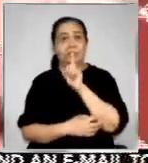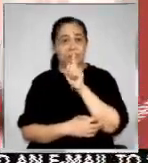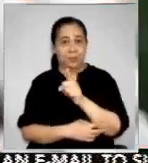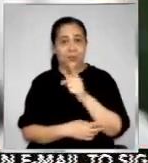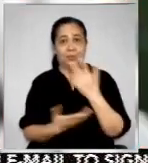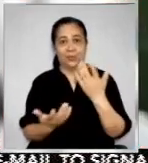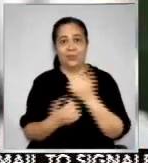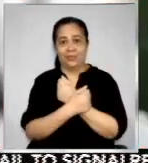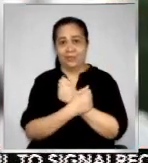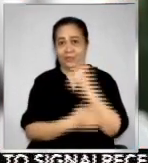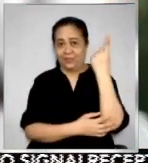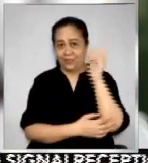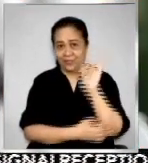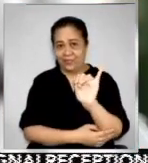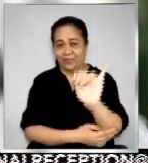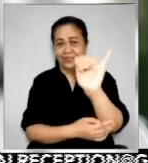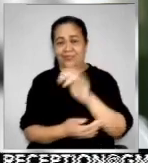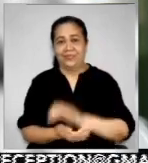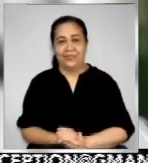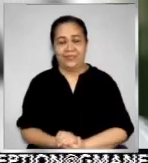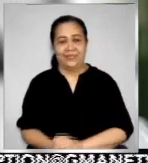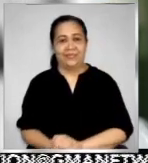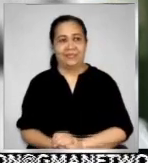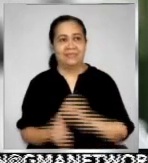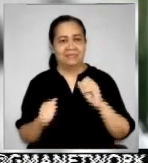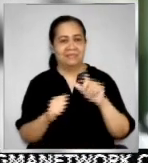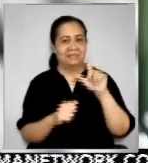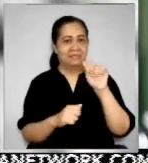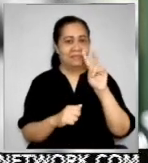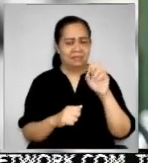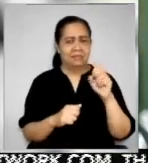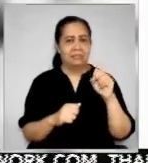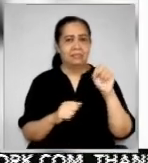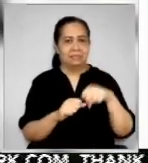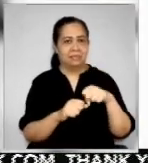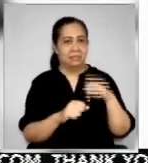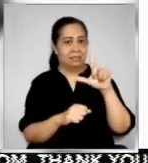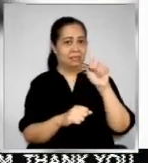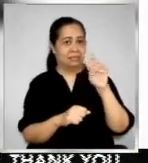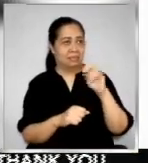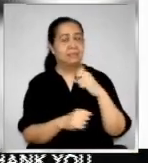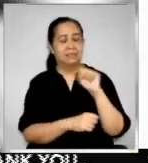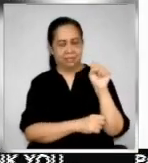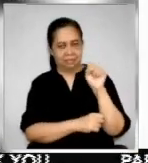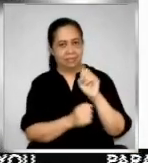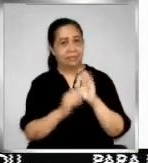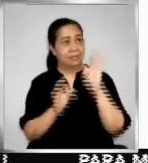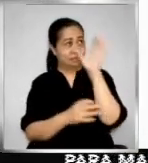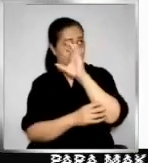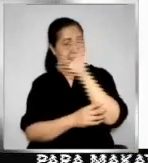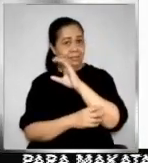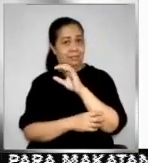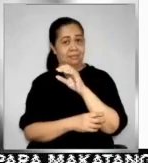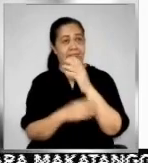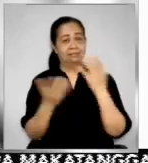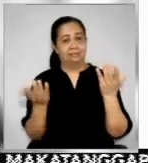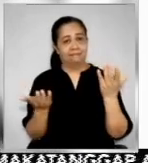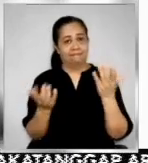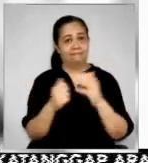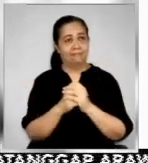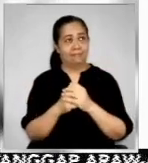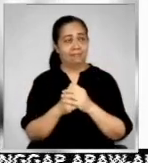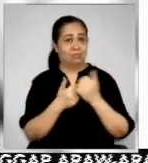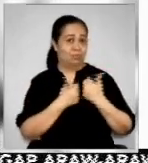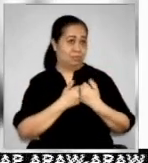forever. Magka-file ka ba ng leave sa February 11? Yes, sir. Kung makakahanap man po ng jowa, pwede rin